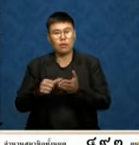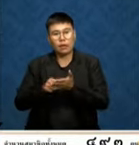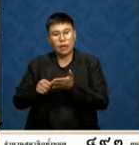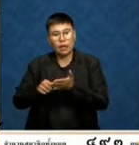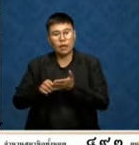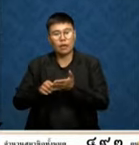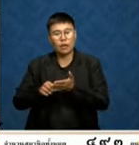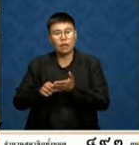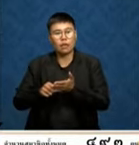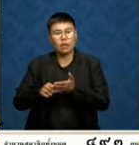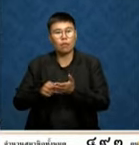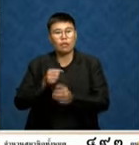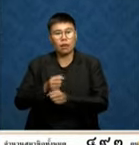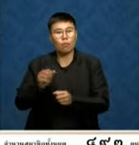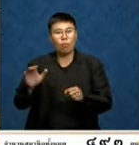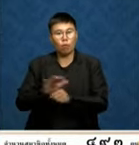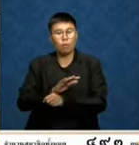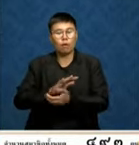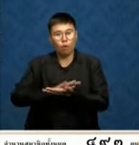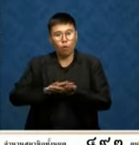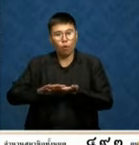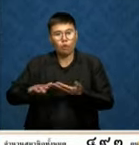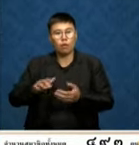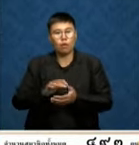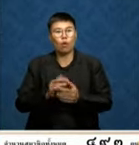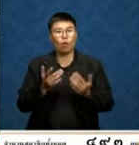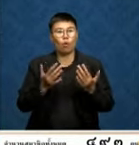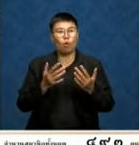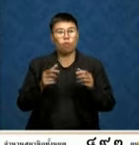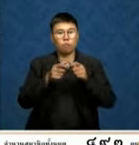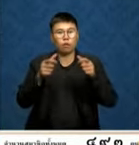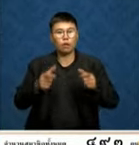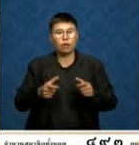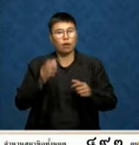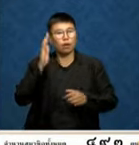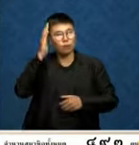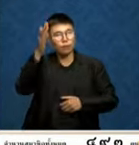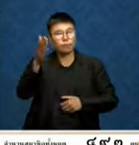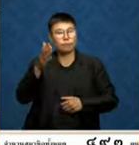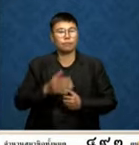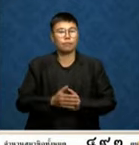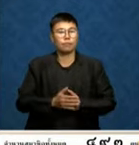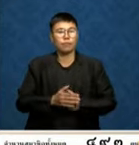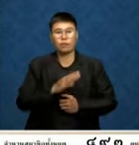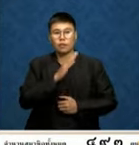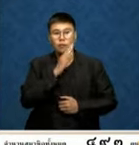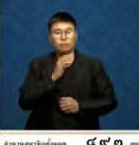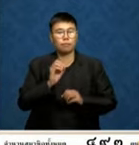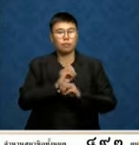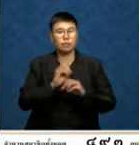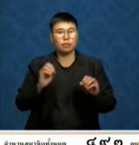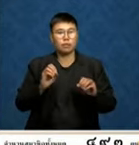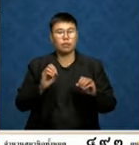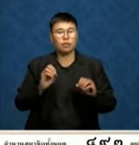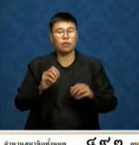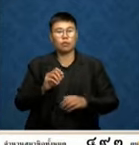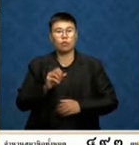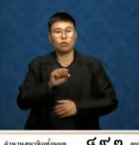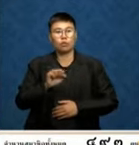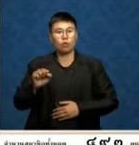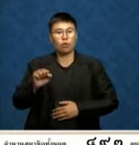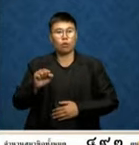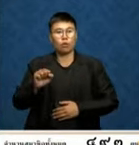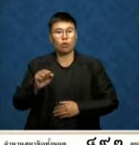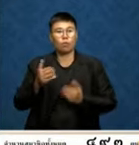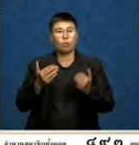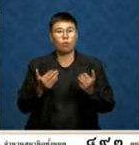ให้เรียบร้อยอาจจะมีการรายงานครั้งคราวต่อไปนะครับถ้าไม่มีสมาชิกผู้ใดขัดข้องนะครับผมจึงจ